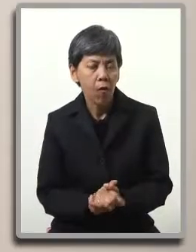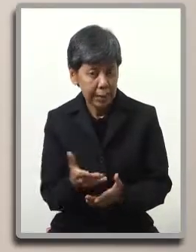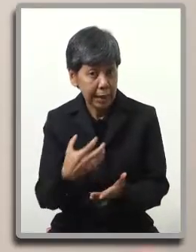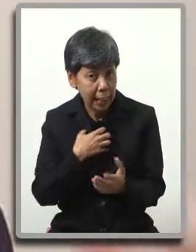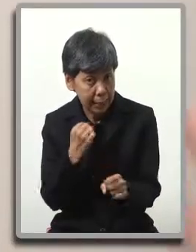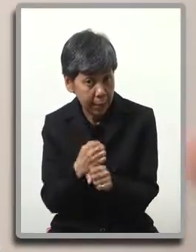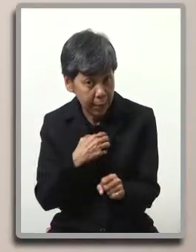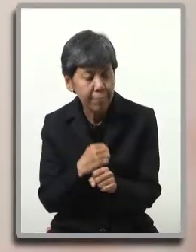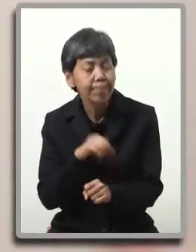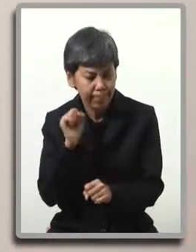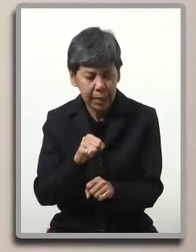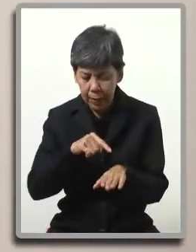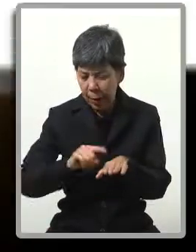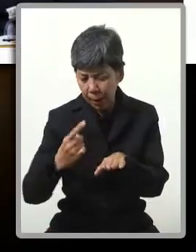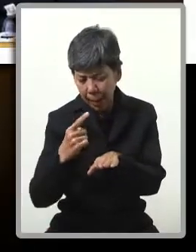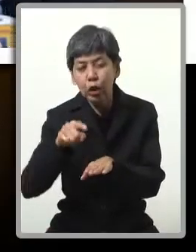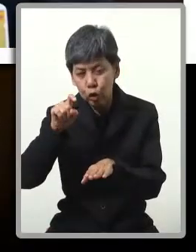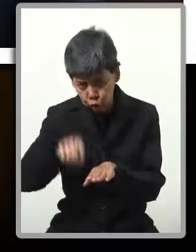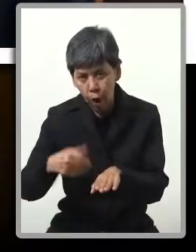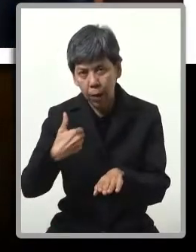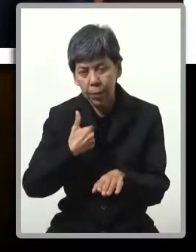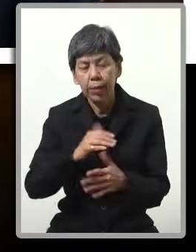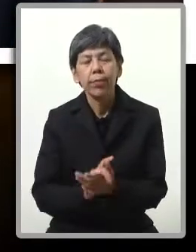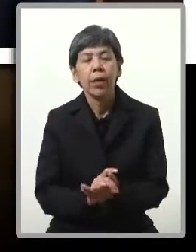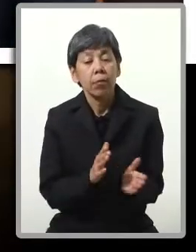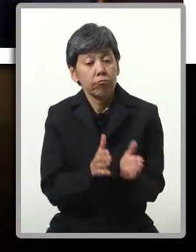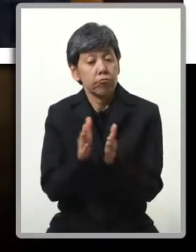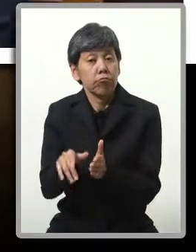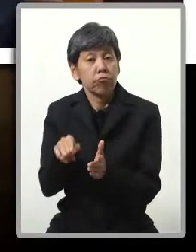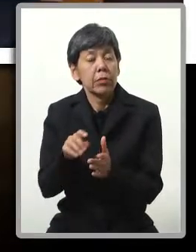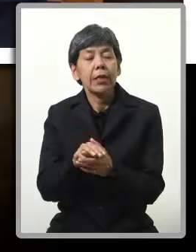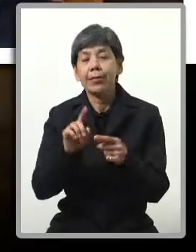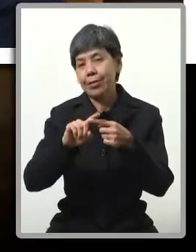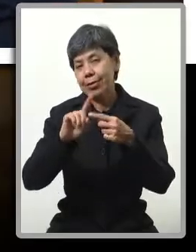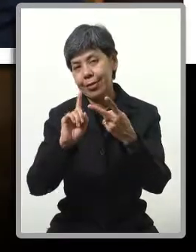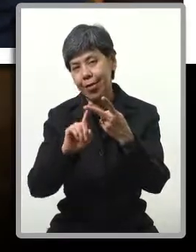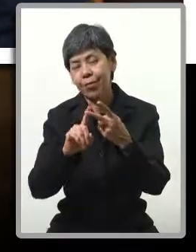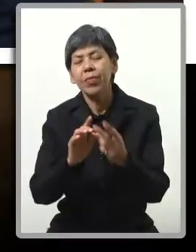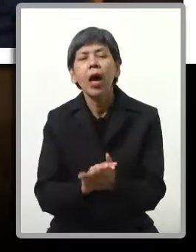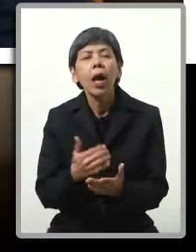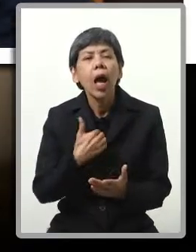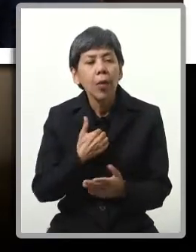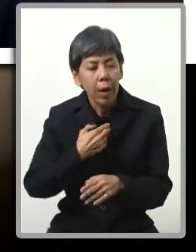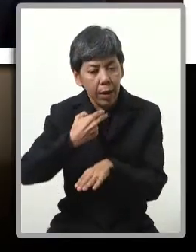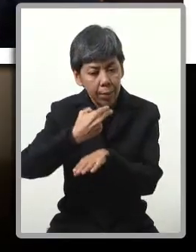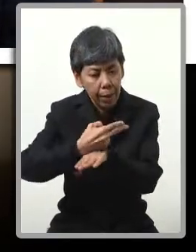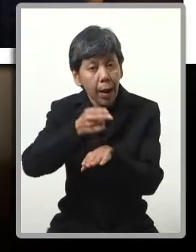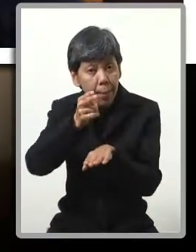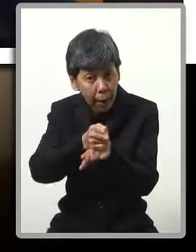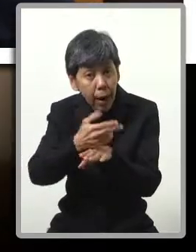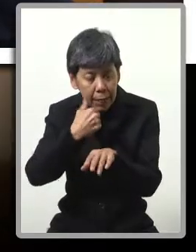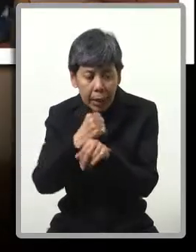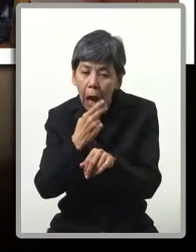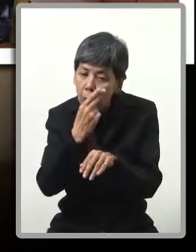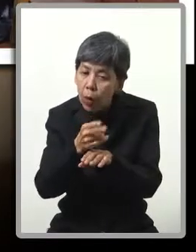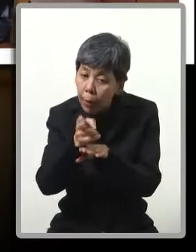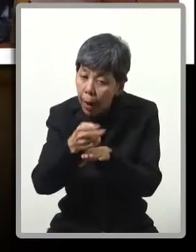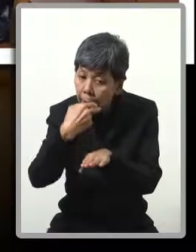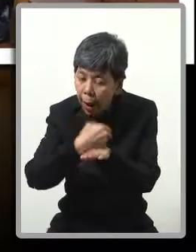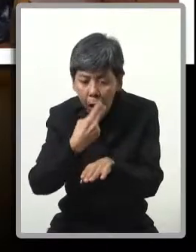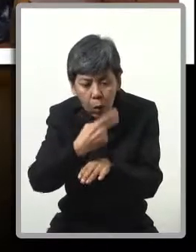ตุ อันนี้คือสิ่งที่ท่านกำลังดำเนิน รถใหม่ทุกคันจะต้องมีอย่างนี ้ ในทางกลับกันเมื่อกี้พูดถึงเรื่องที่สอง เ ราจะมีกล้องในรถด้วยก